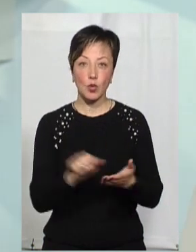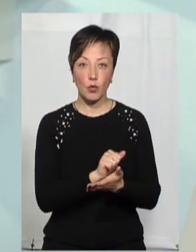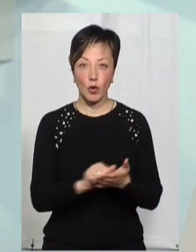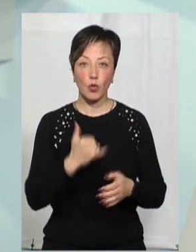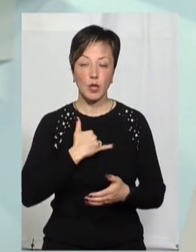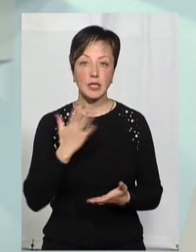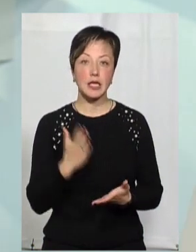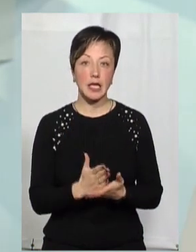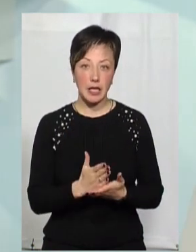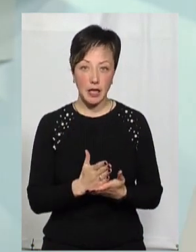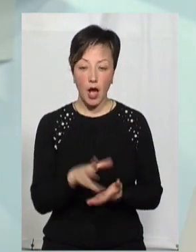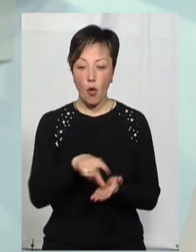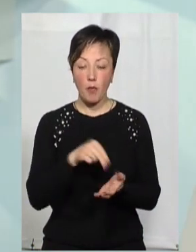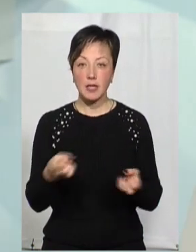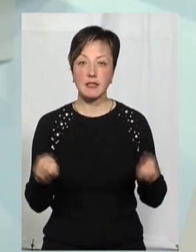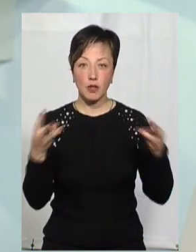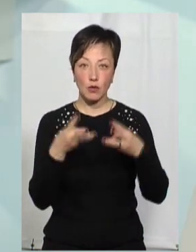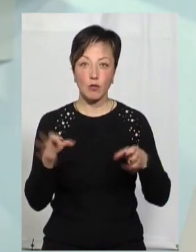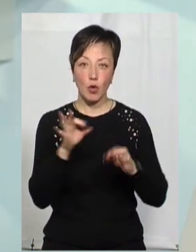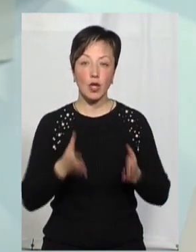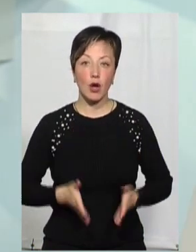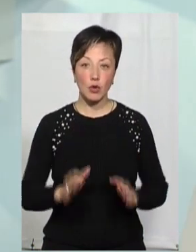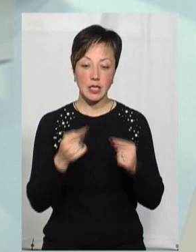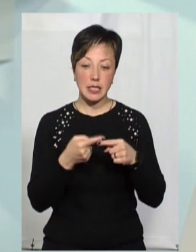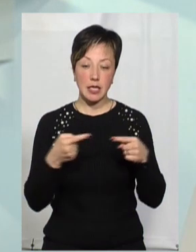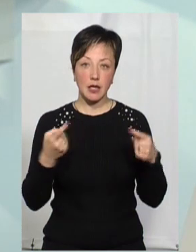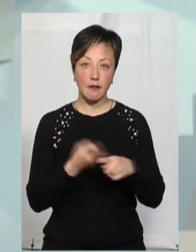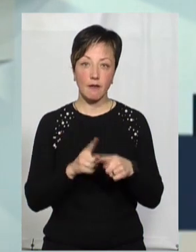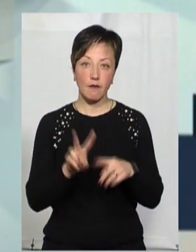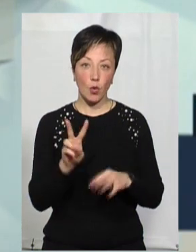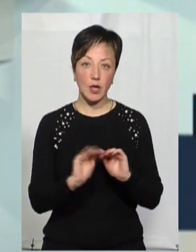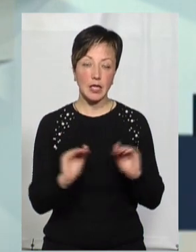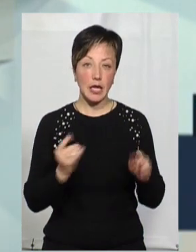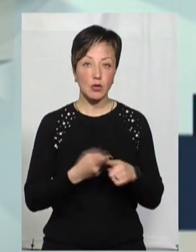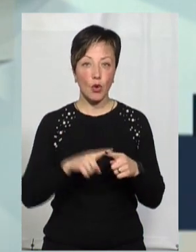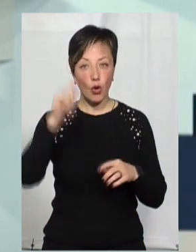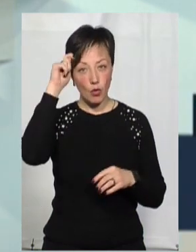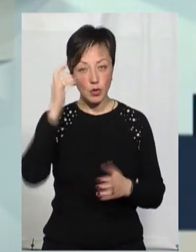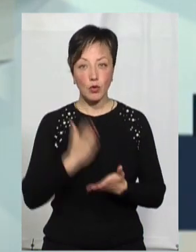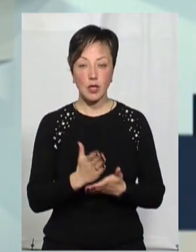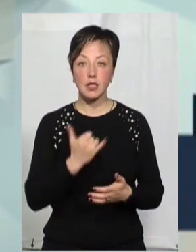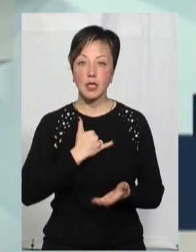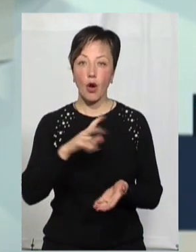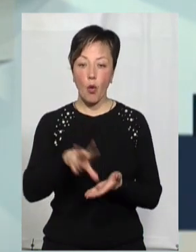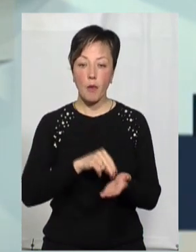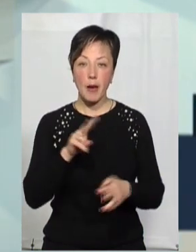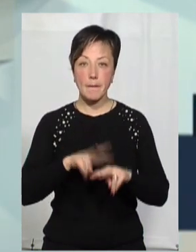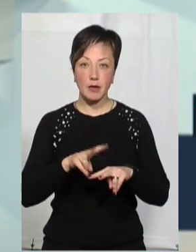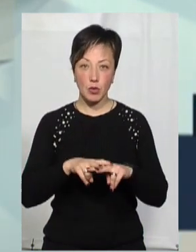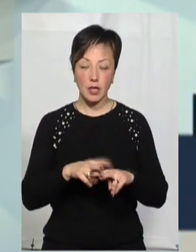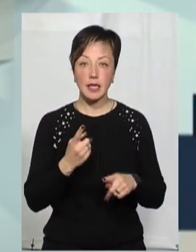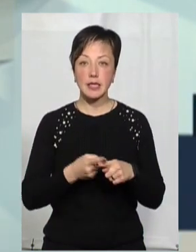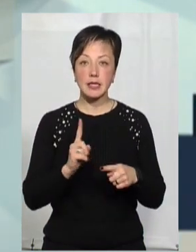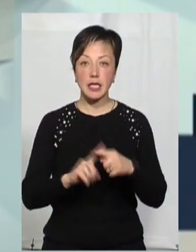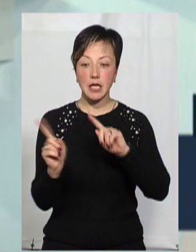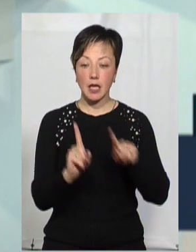у нас є, і копії свідоцтва про народження, і цих 2 дітей, і цього хлопчика. У нас навіть є копія паспорта мами. Це